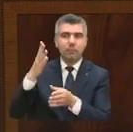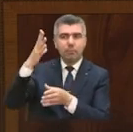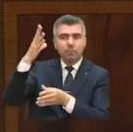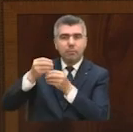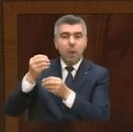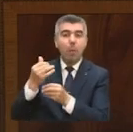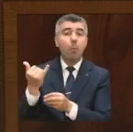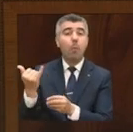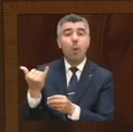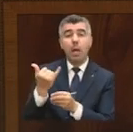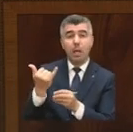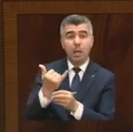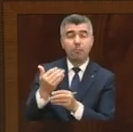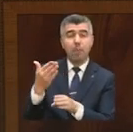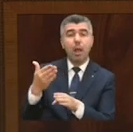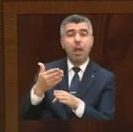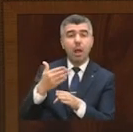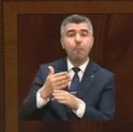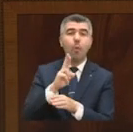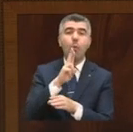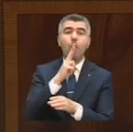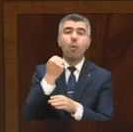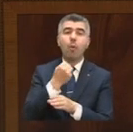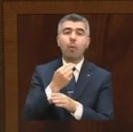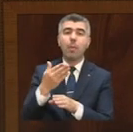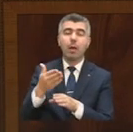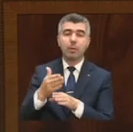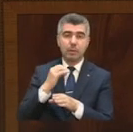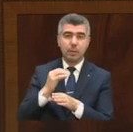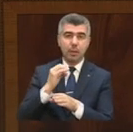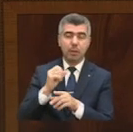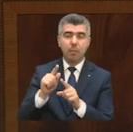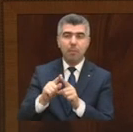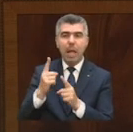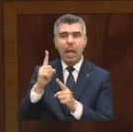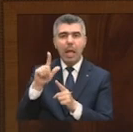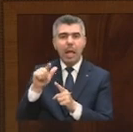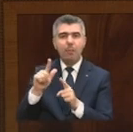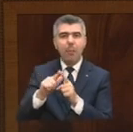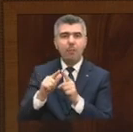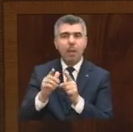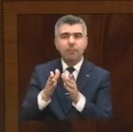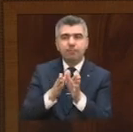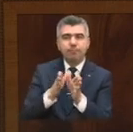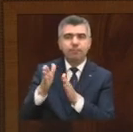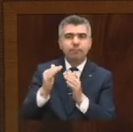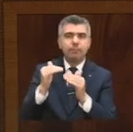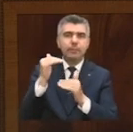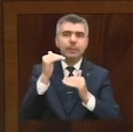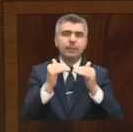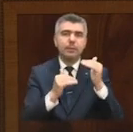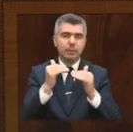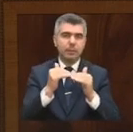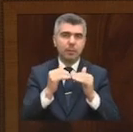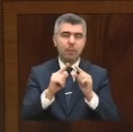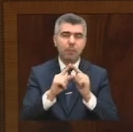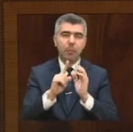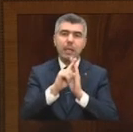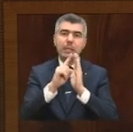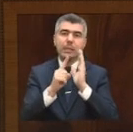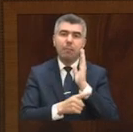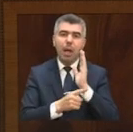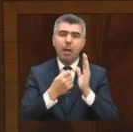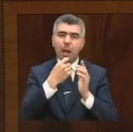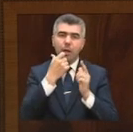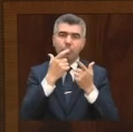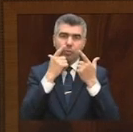مهمه واللي كانت حكومه السابقه ومظاهر اختلالات لكذلك اليوم كاينه في نفس الاسبوع يما كنا نشوفو